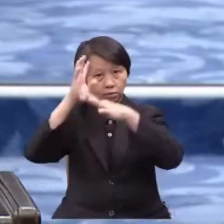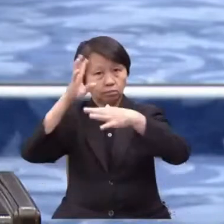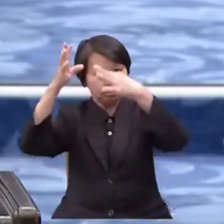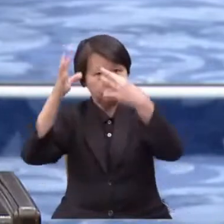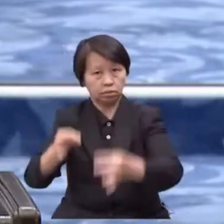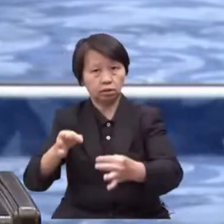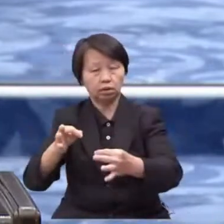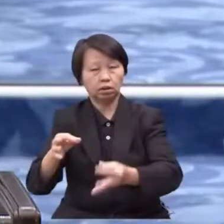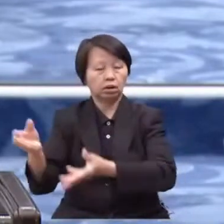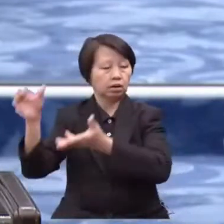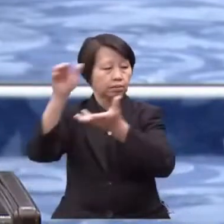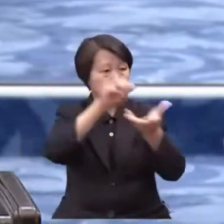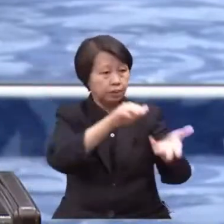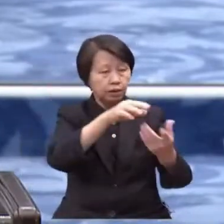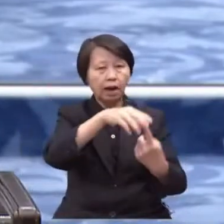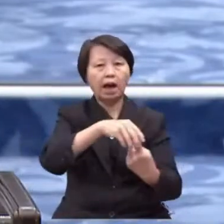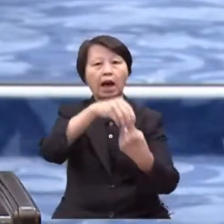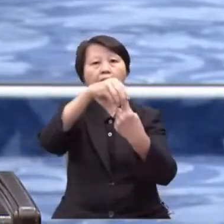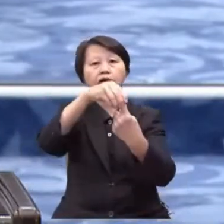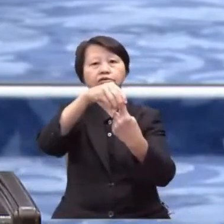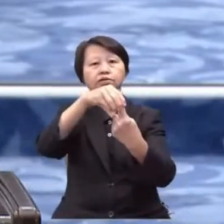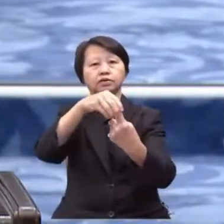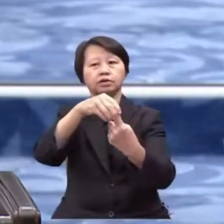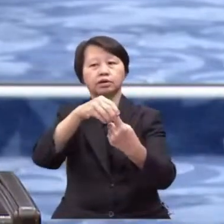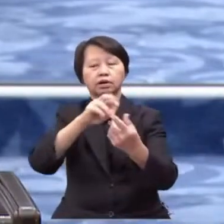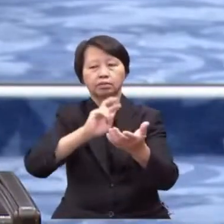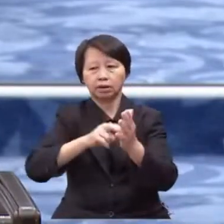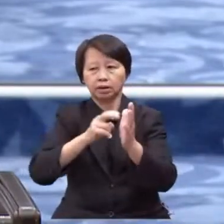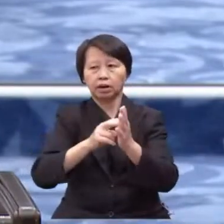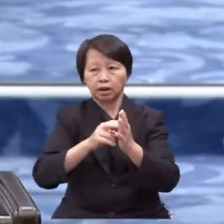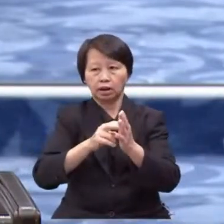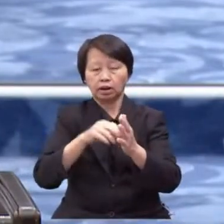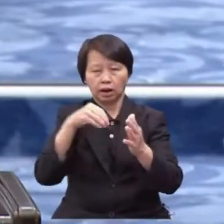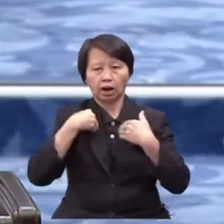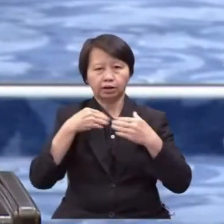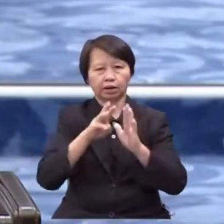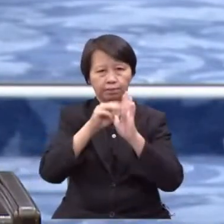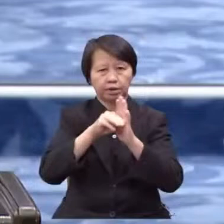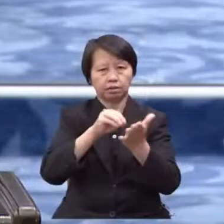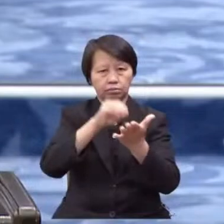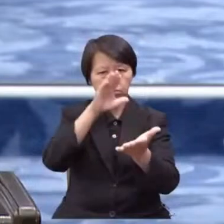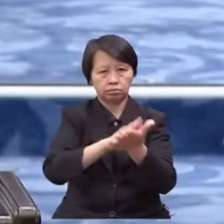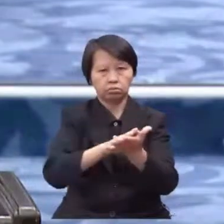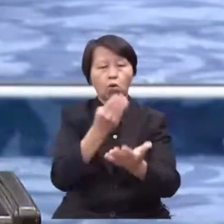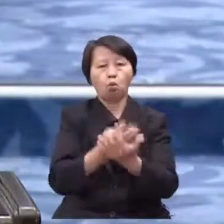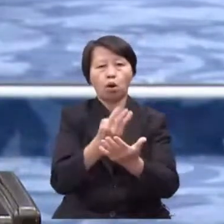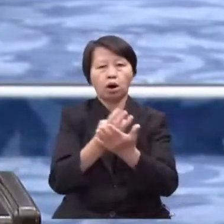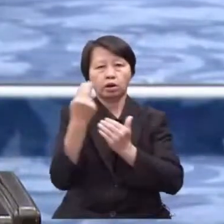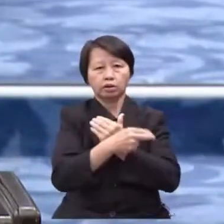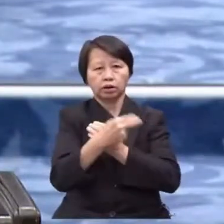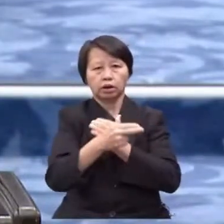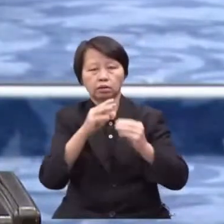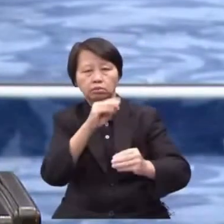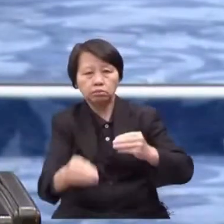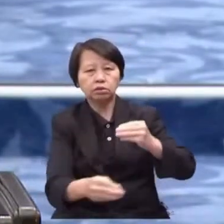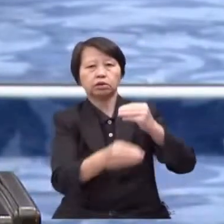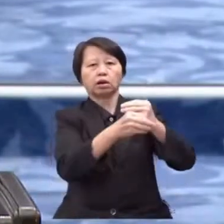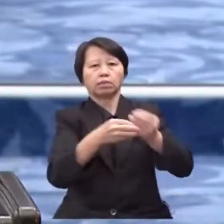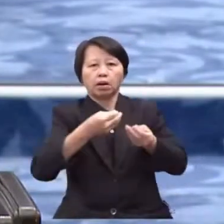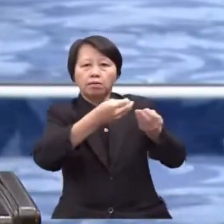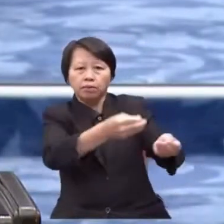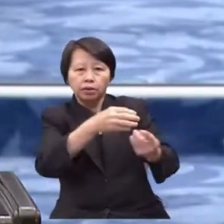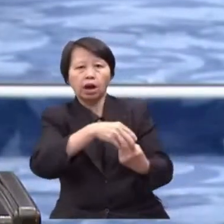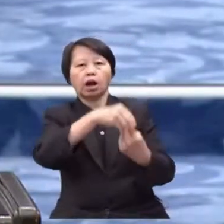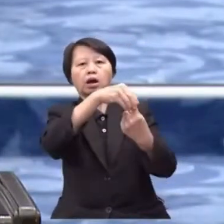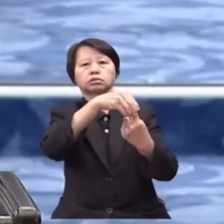memberi sumbangan khas istilah dalam keuangan negara adalah menambah pemberian khas